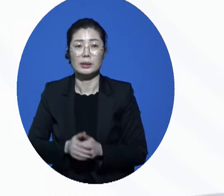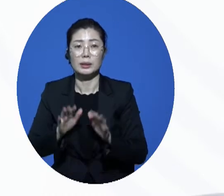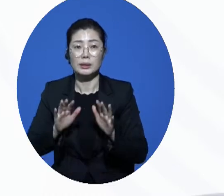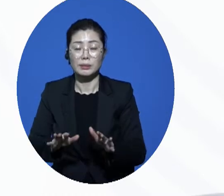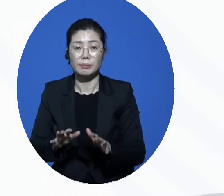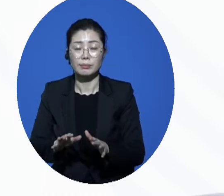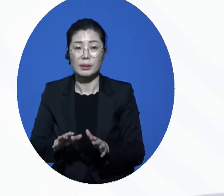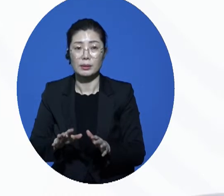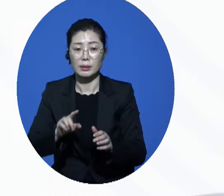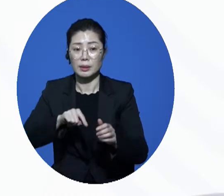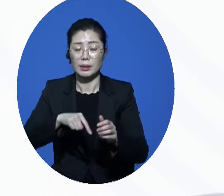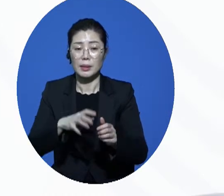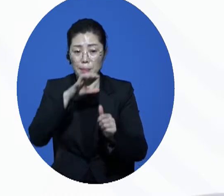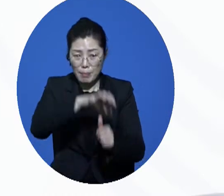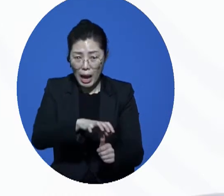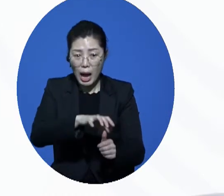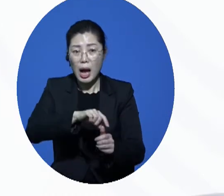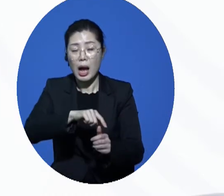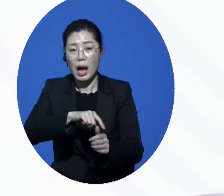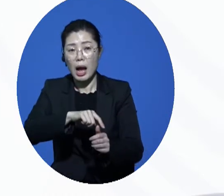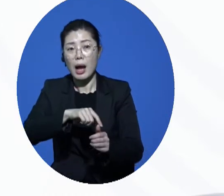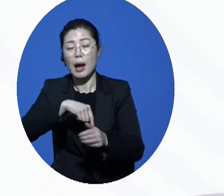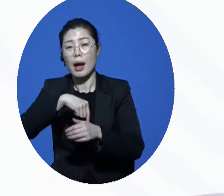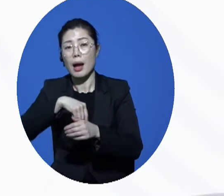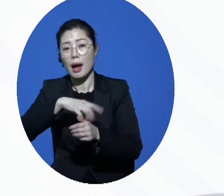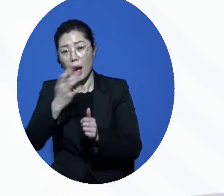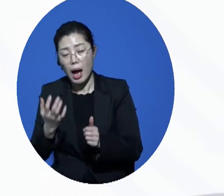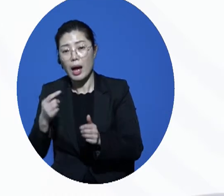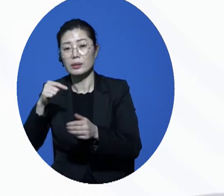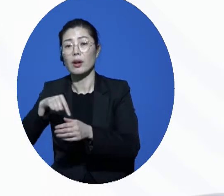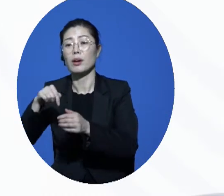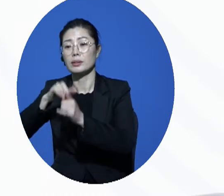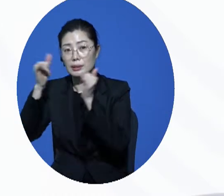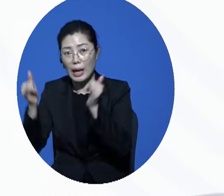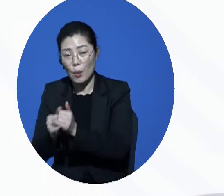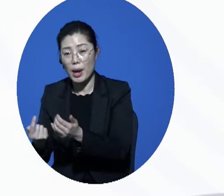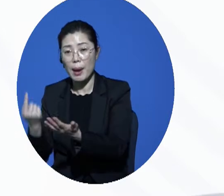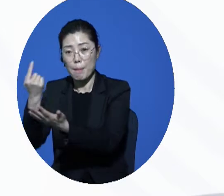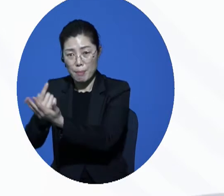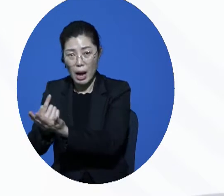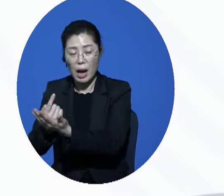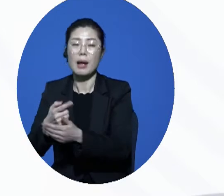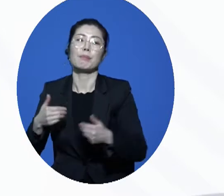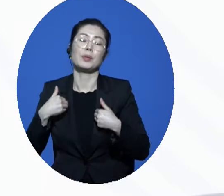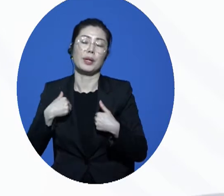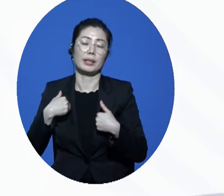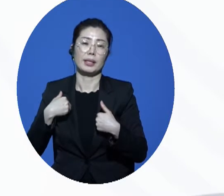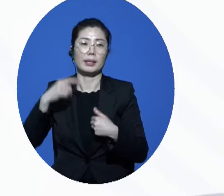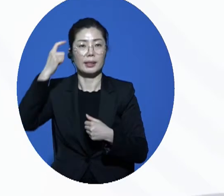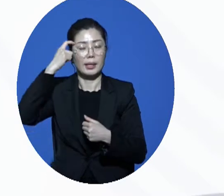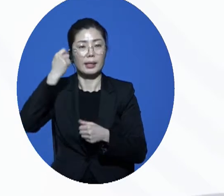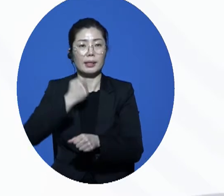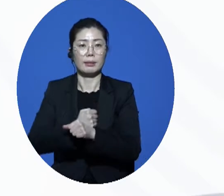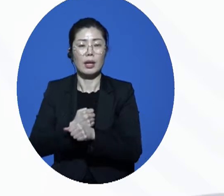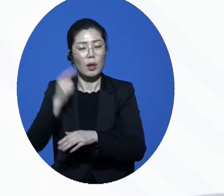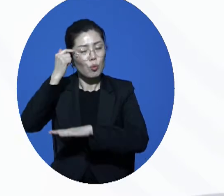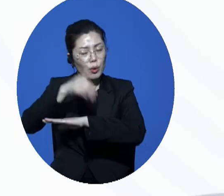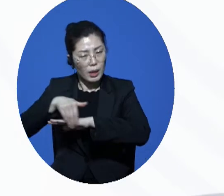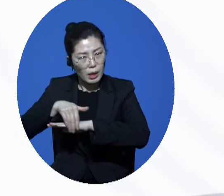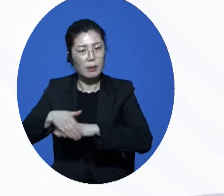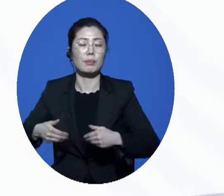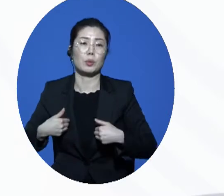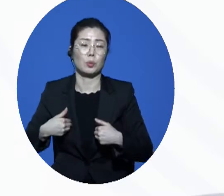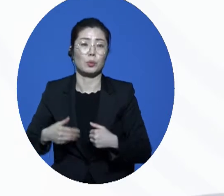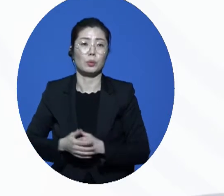된다는 것입니다. 그래서 장애인들과 장애단체들이 이야기를 하듯이 시 긴급 탈시설 계획이 필요하다는